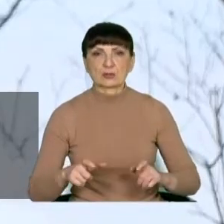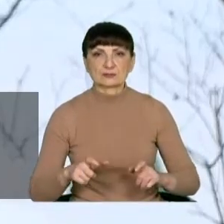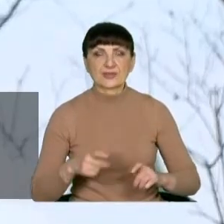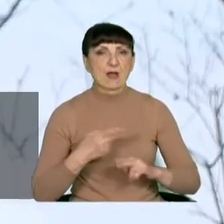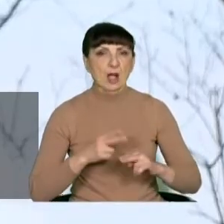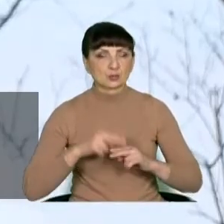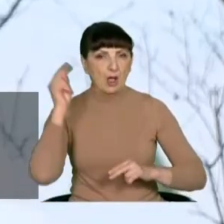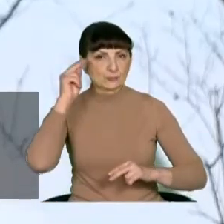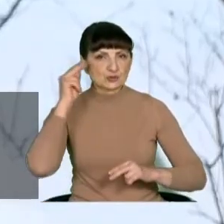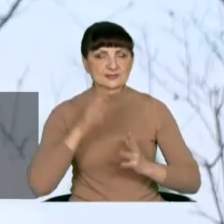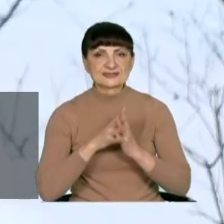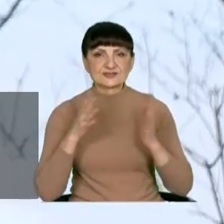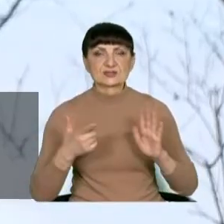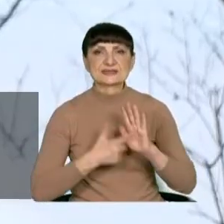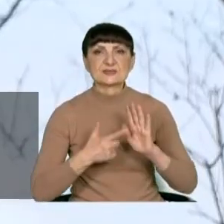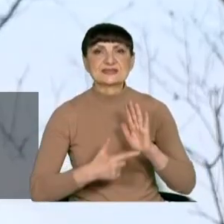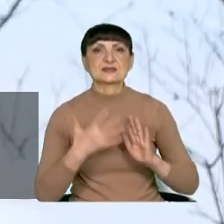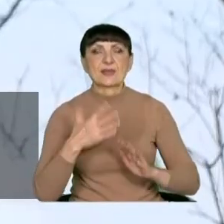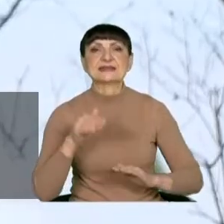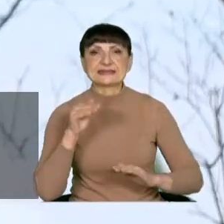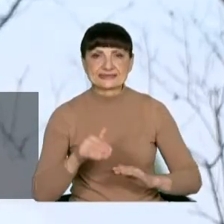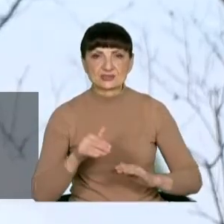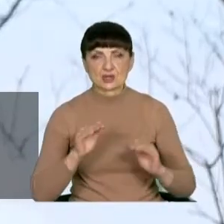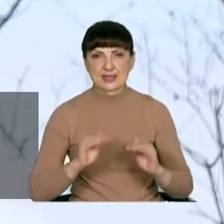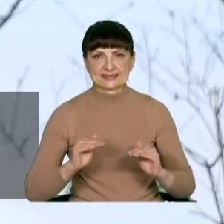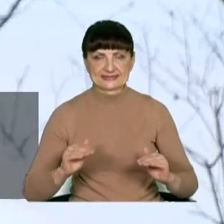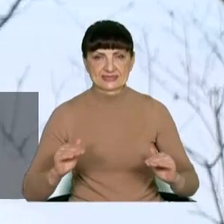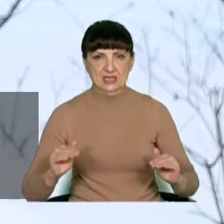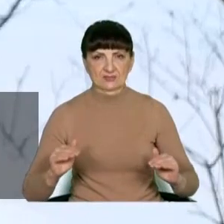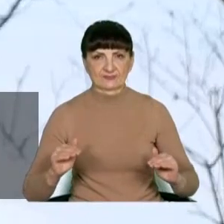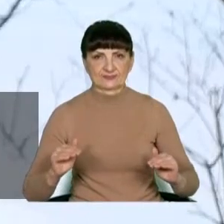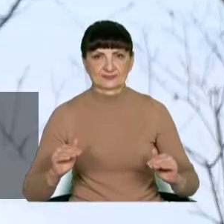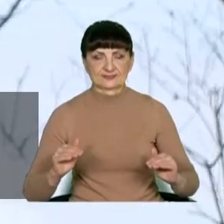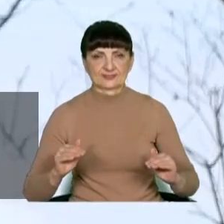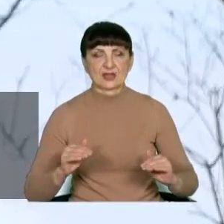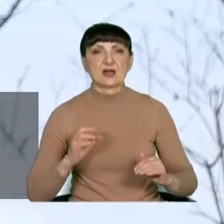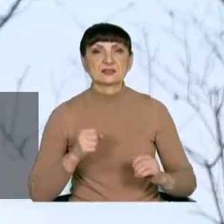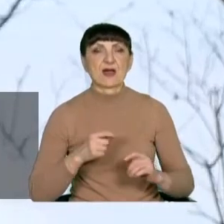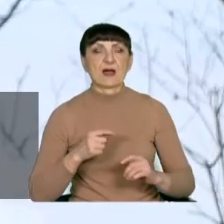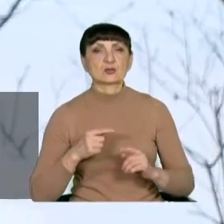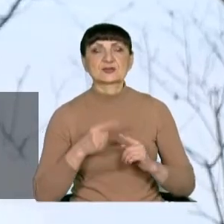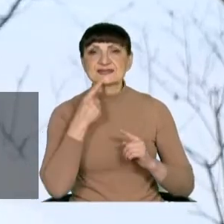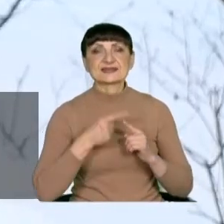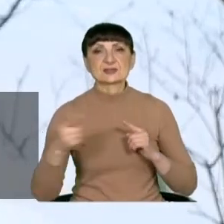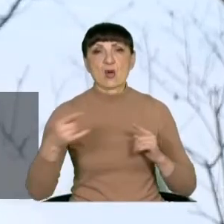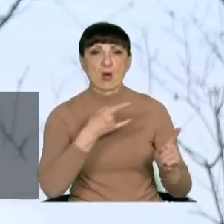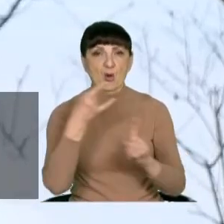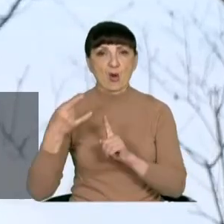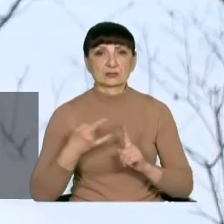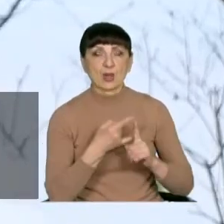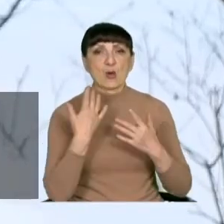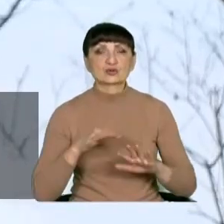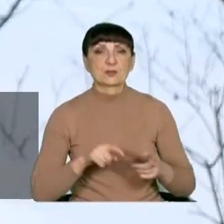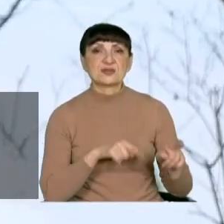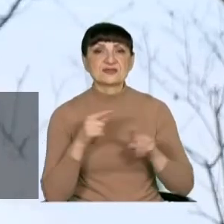которых обучается свыше 75 тысяч обучающихся, на дистанционный формат обучения